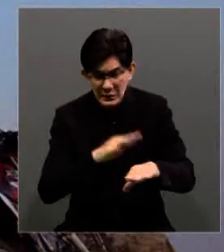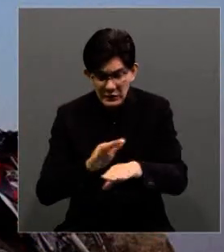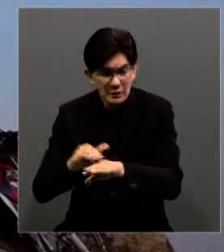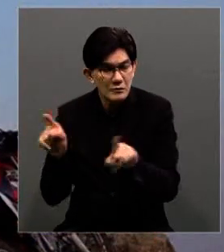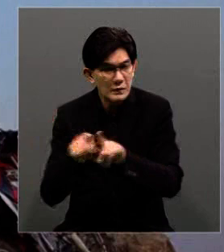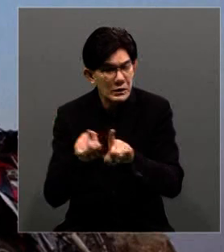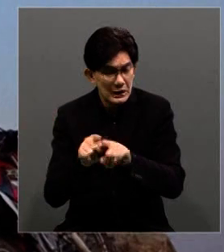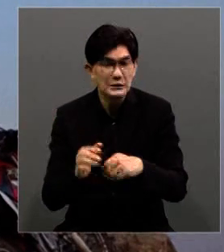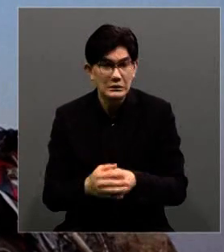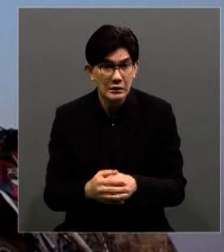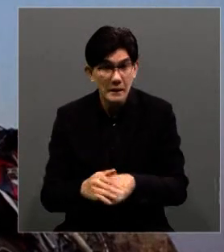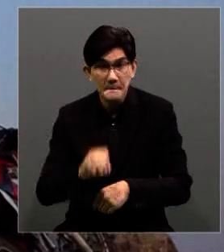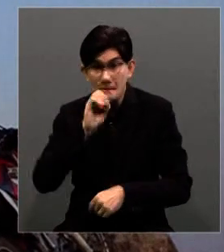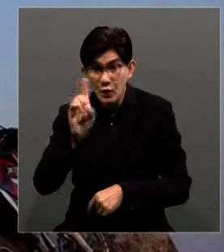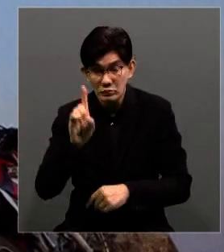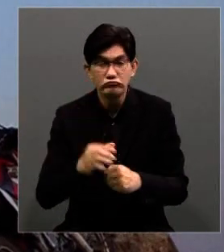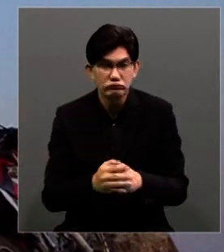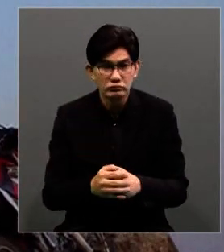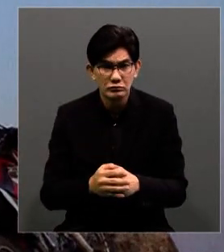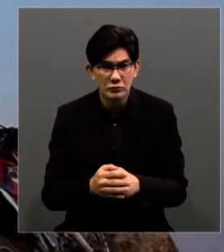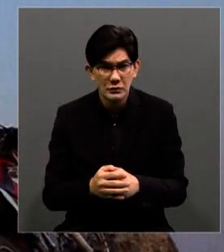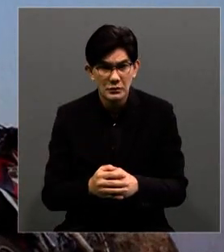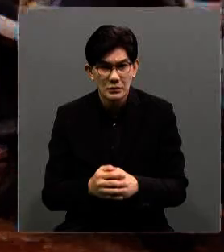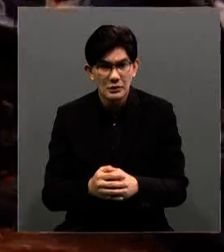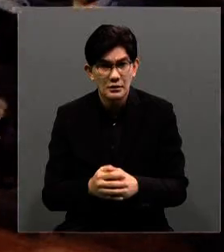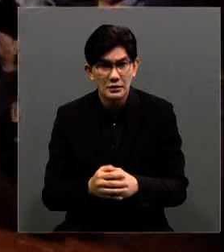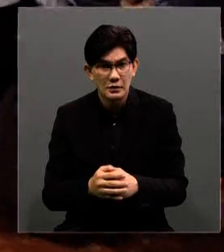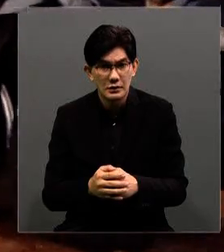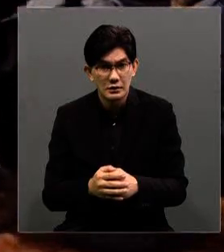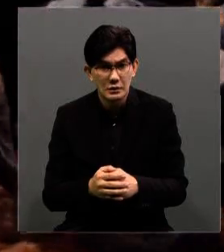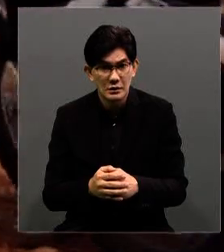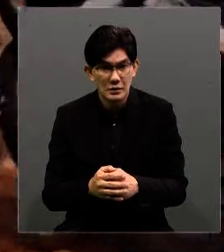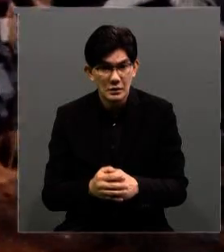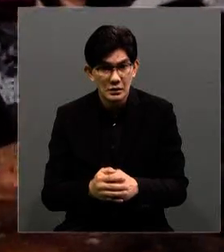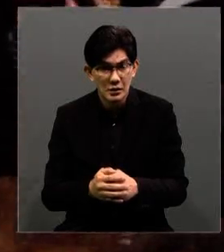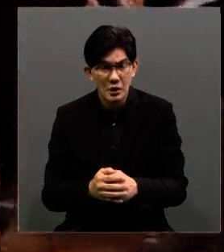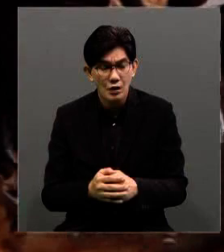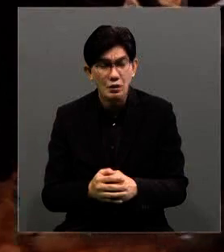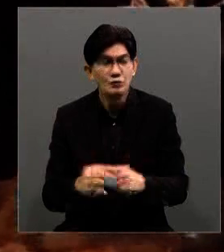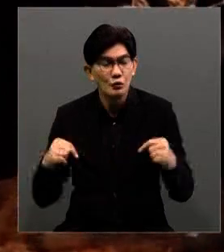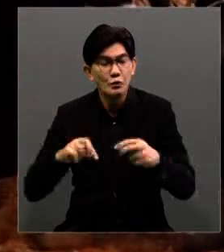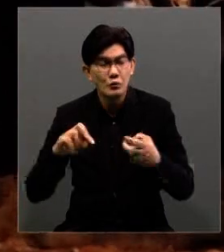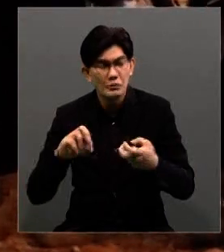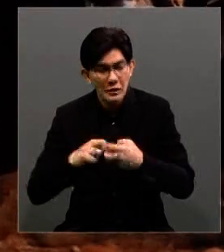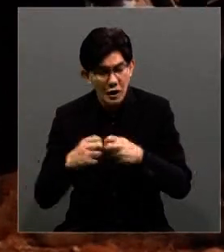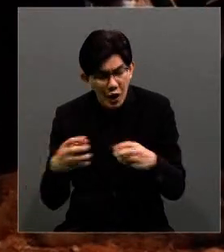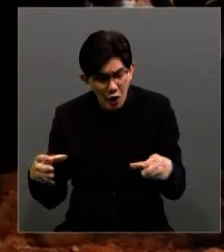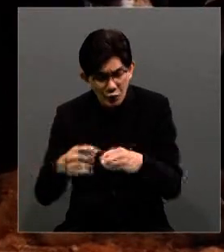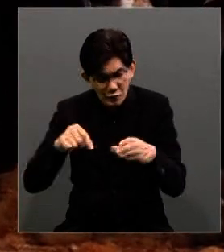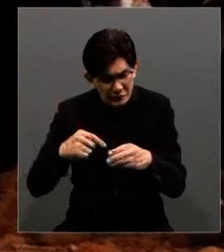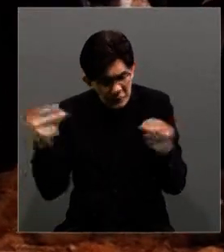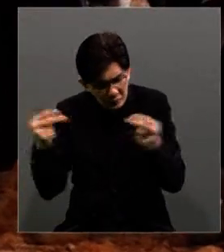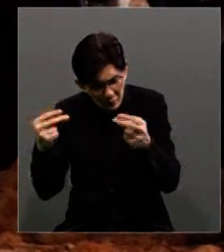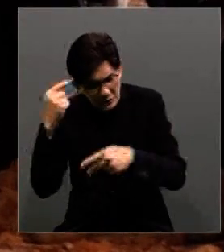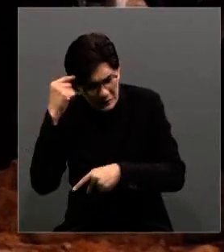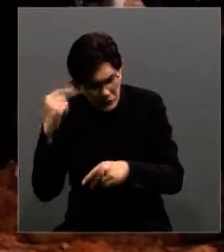ในลักษณะคล้ายๆกันนะครับแต่ว่าระบุไว้ยิ่งกว่านายกรัฐมนตรีซะอีกคือบอกไว้ครับว่าการตอบโต้กลุ่มฮิซบอลเลาะห์เนี่ยจะไม่ถูกจำกัด